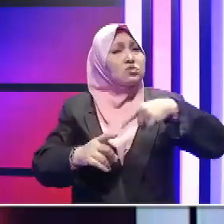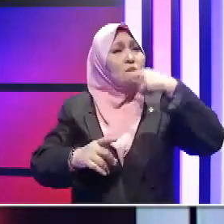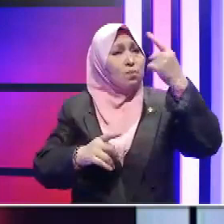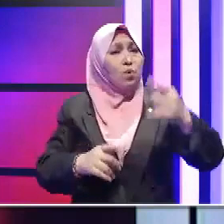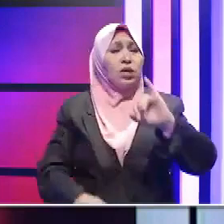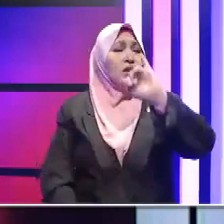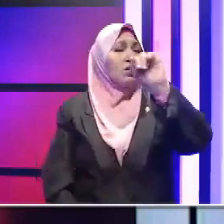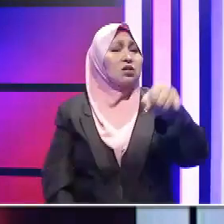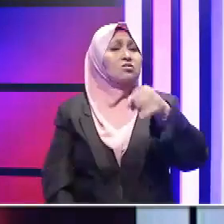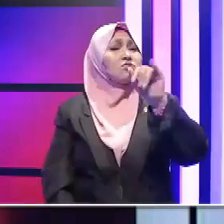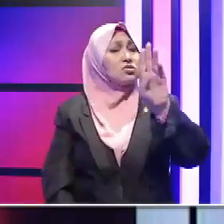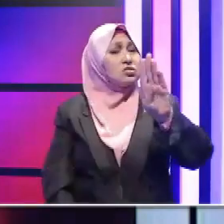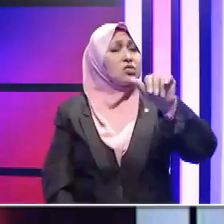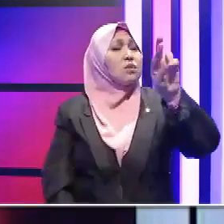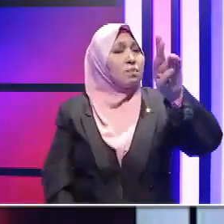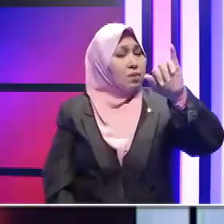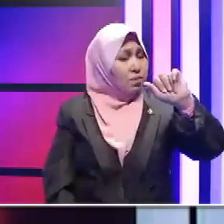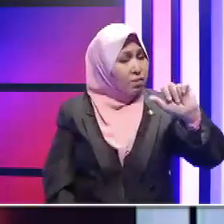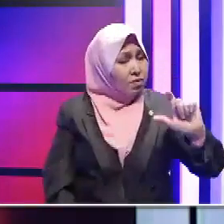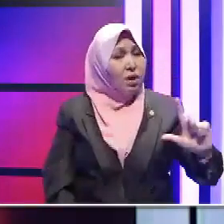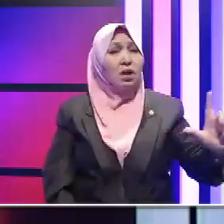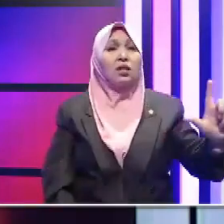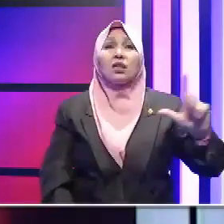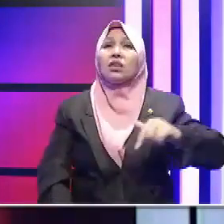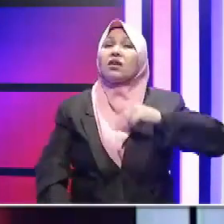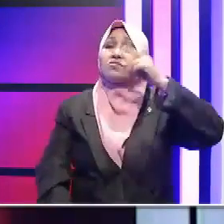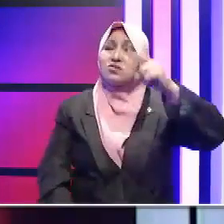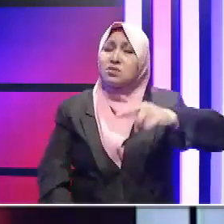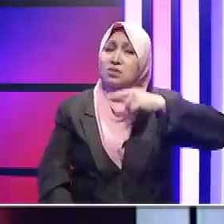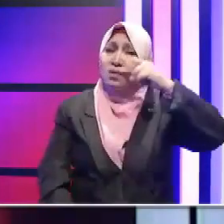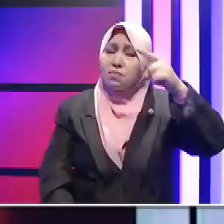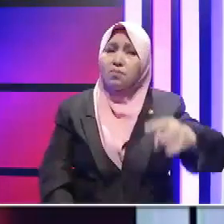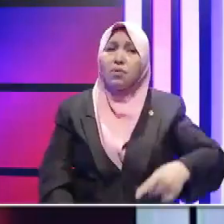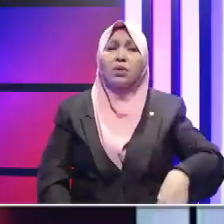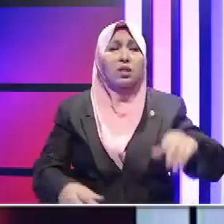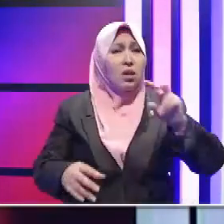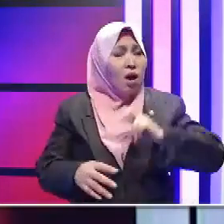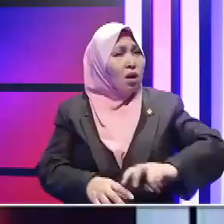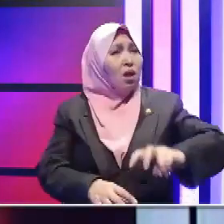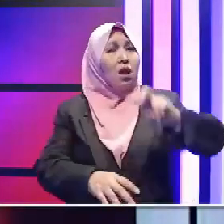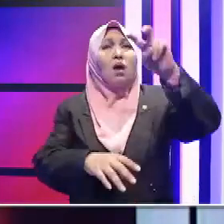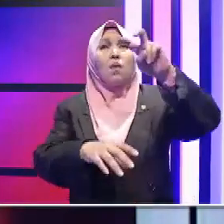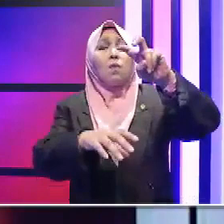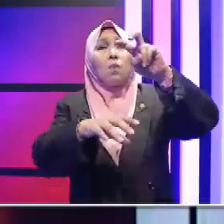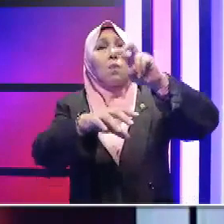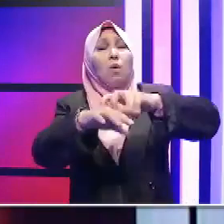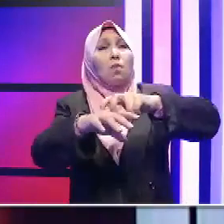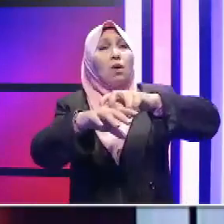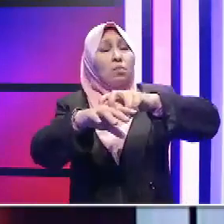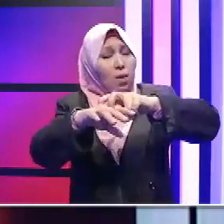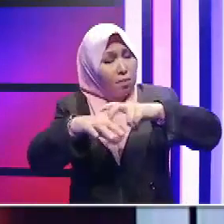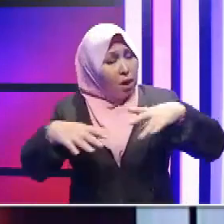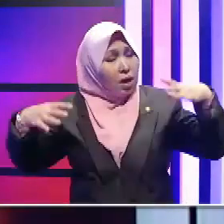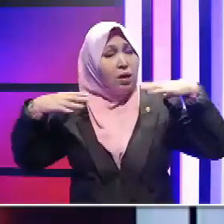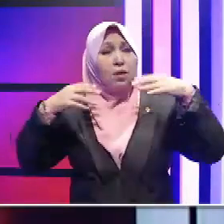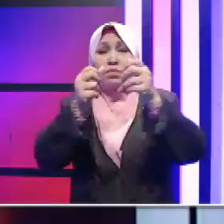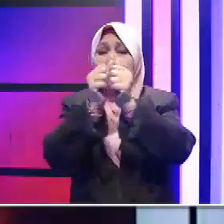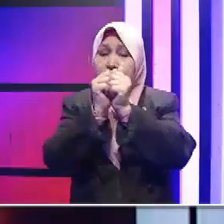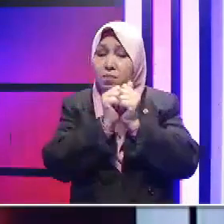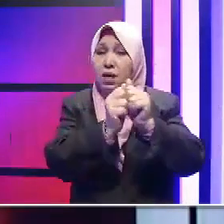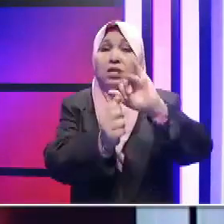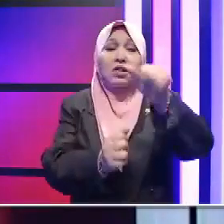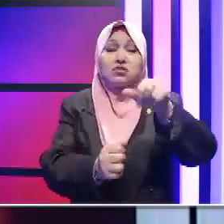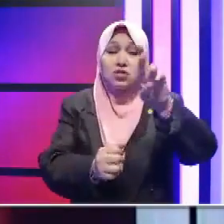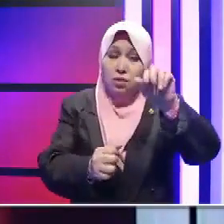Jibril Ustaz Emangnya disebutkan tahu dulu malaikat Uwo Naiklah para malaikat dan bersama dengannya Jibril yaitu roh